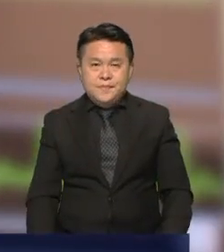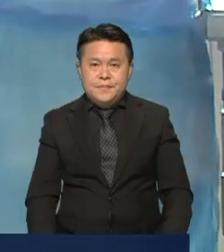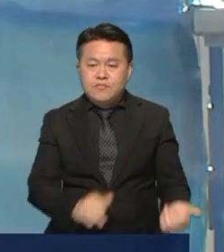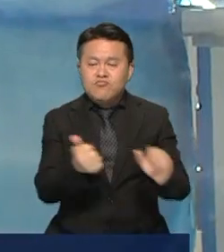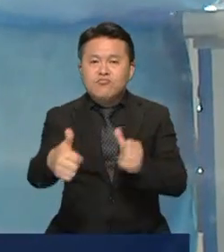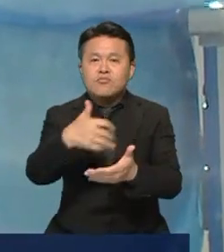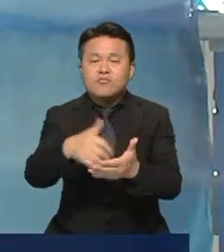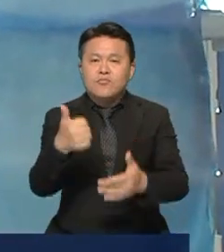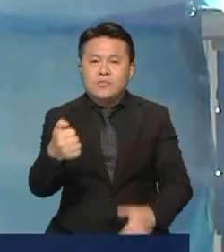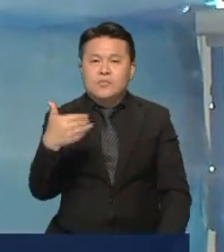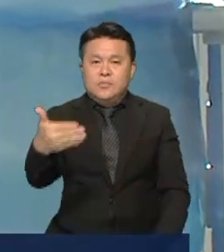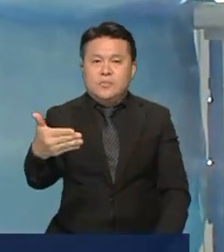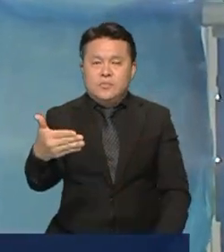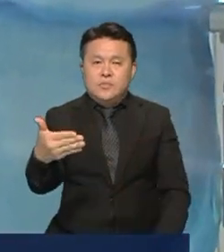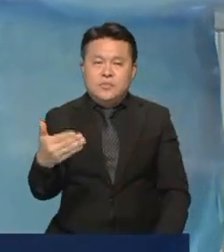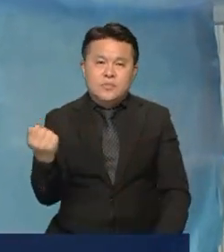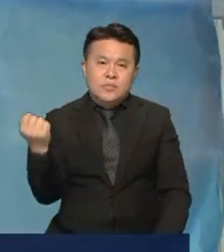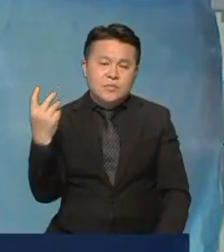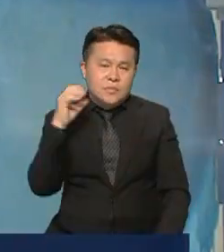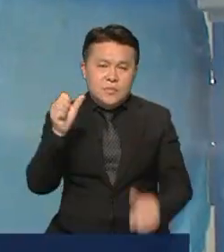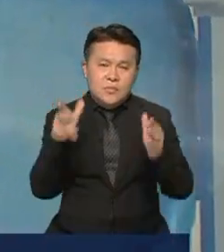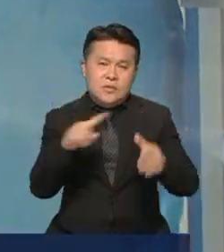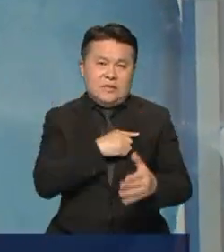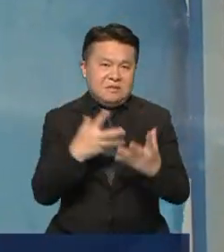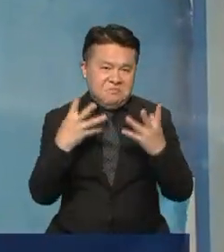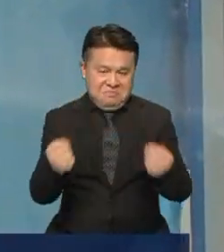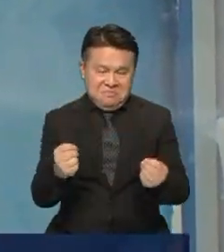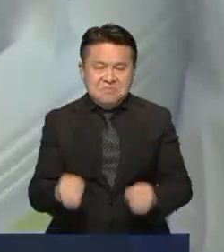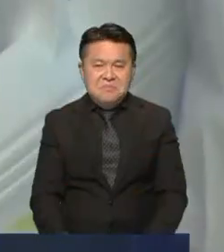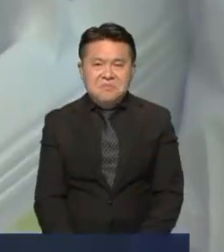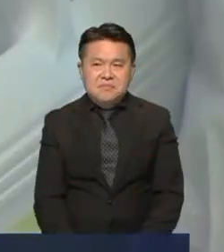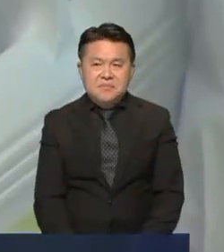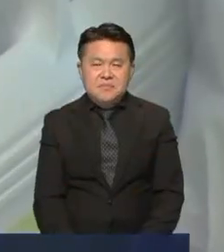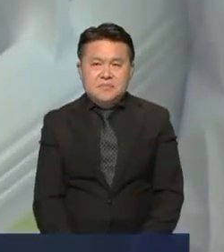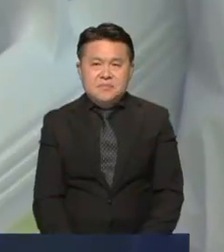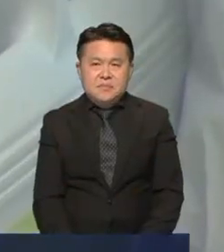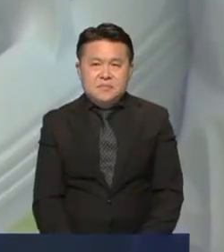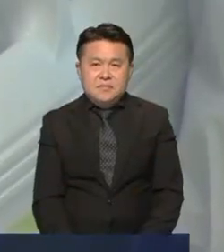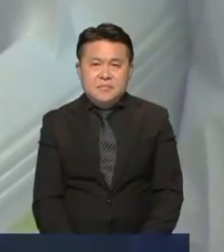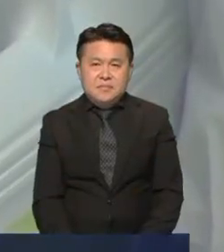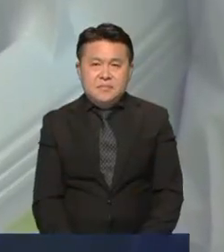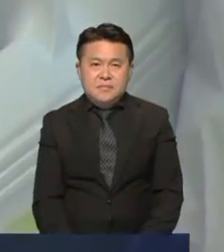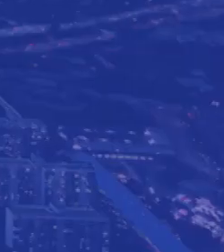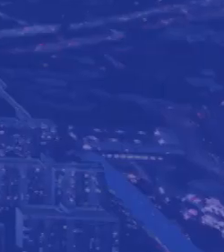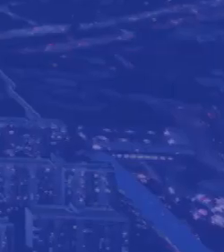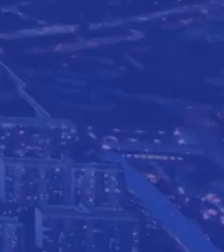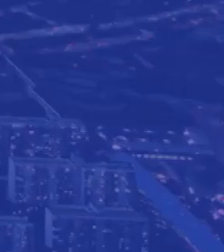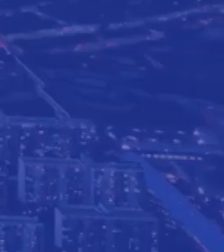사망자는 59명으로 45일 만에 가장 많았습니다. SBS 전용우입니다.